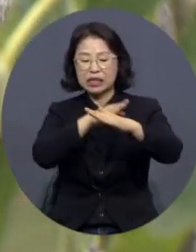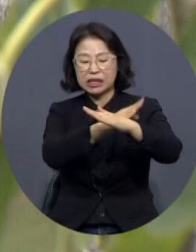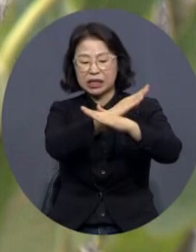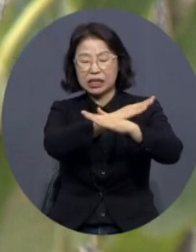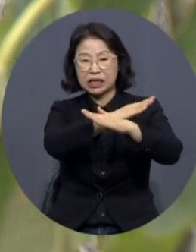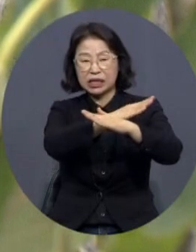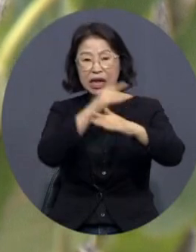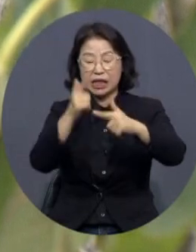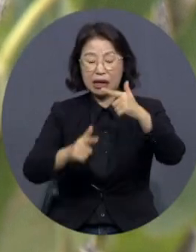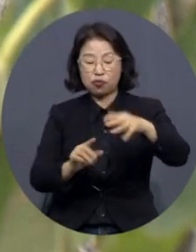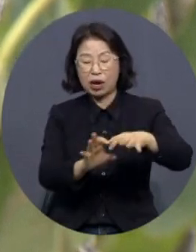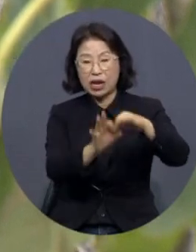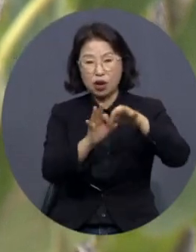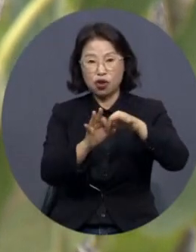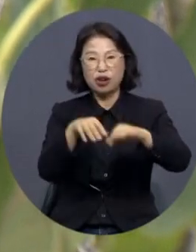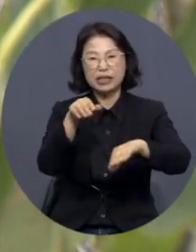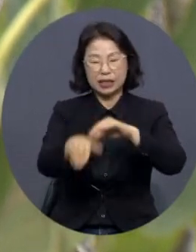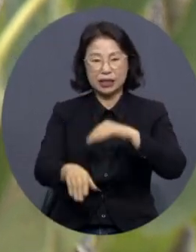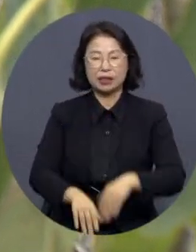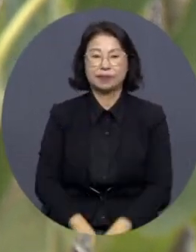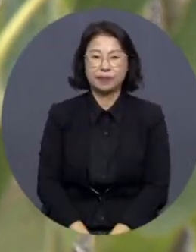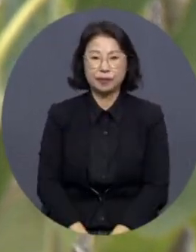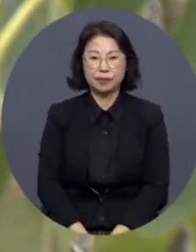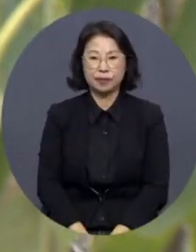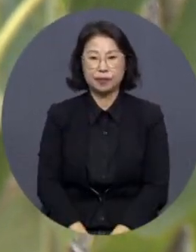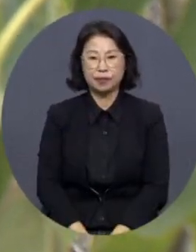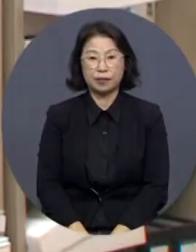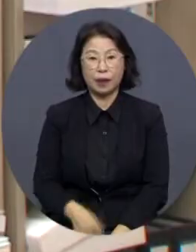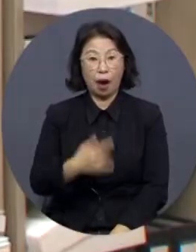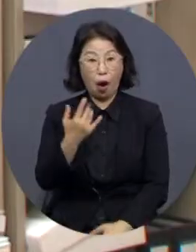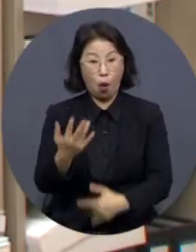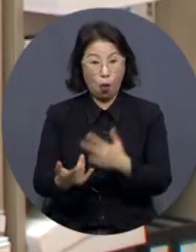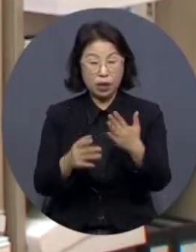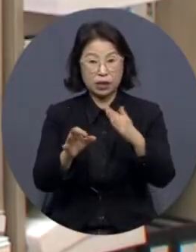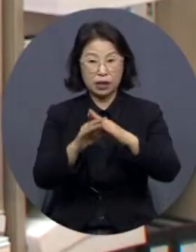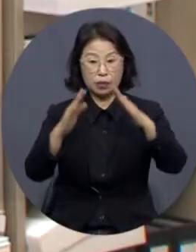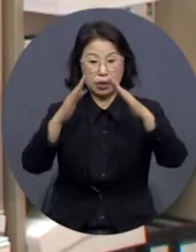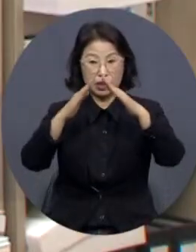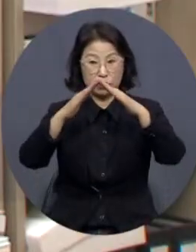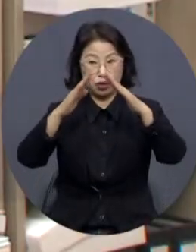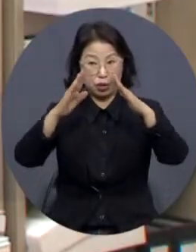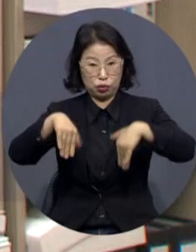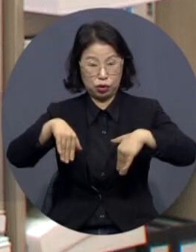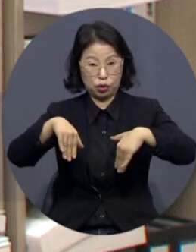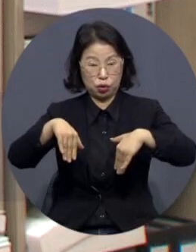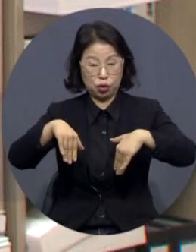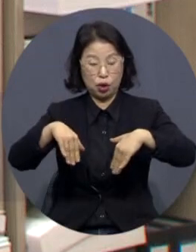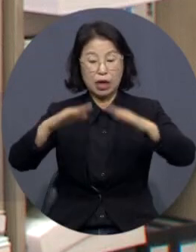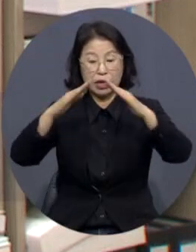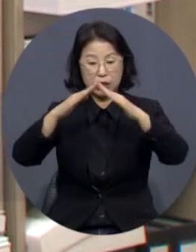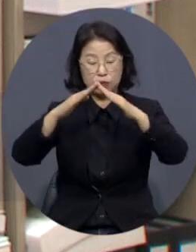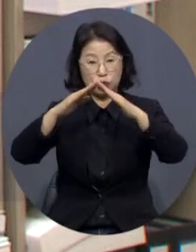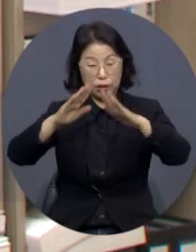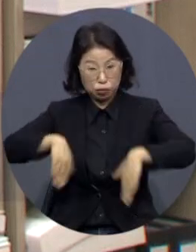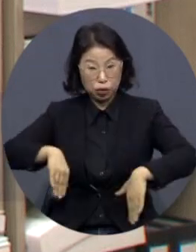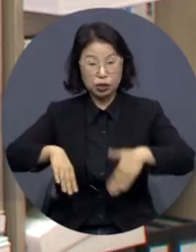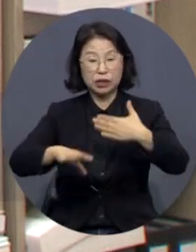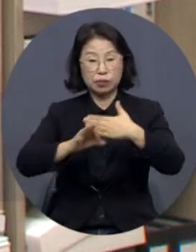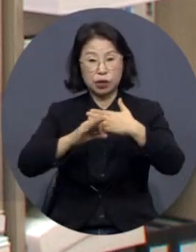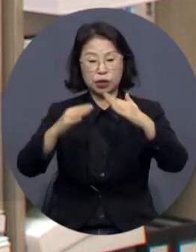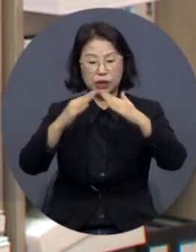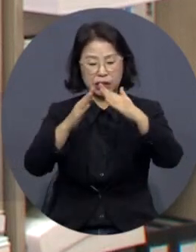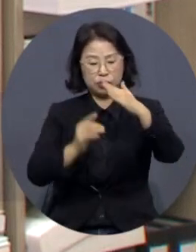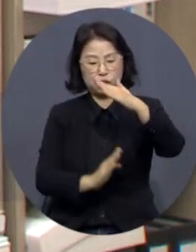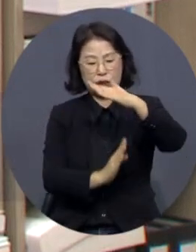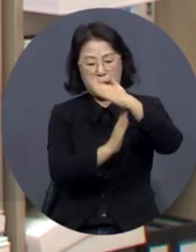목조 지붕과 연결해 주고 있습니다 화재가 나면 지붕이 무너지고 또 지붕이 무너지는 과정에